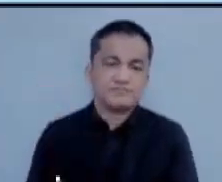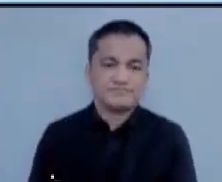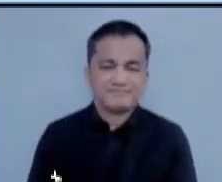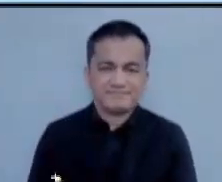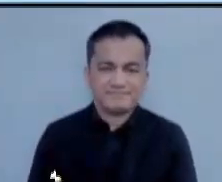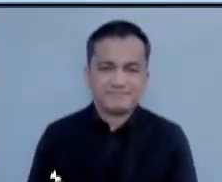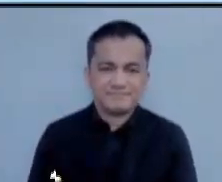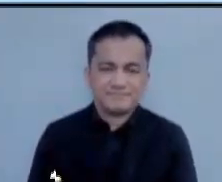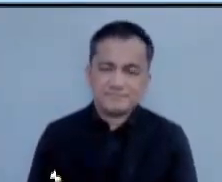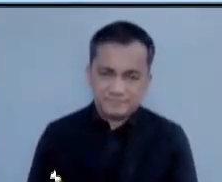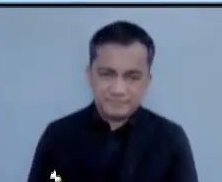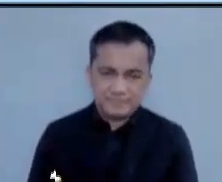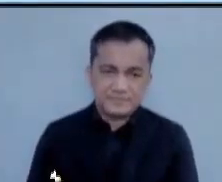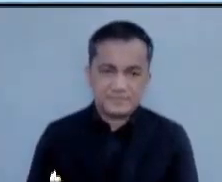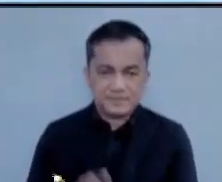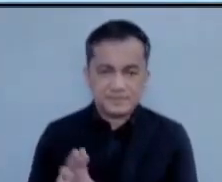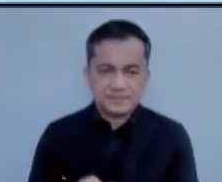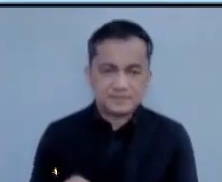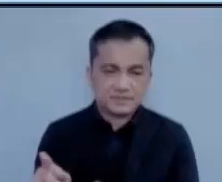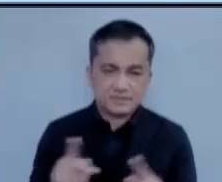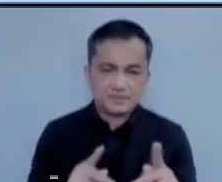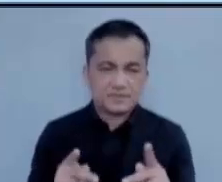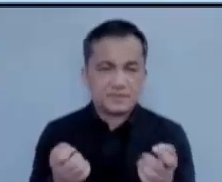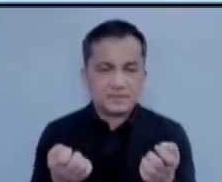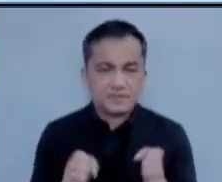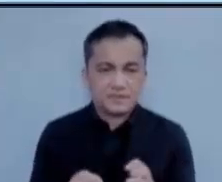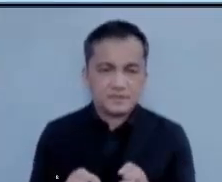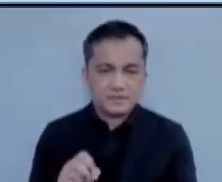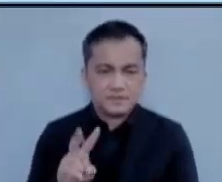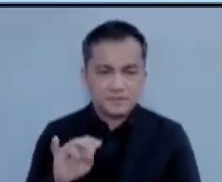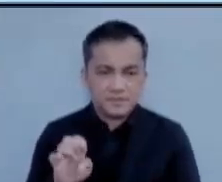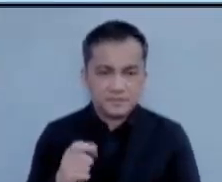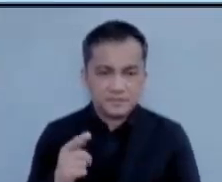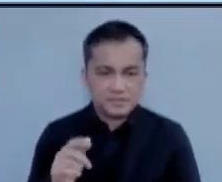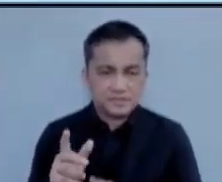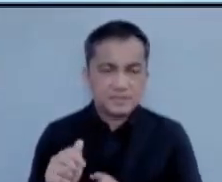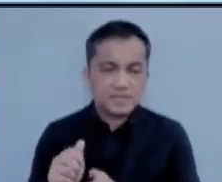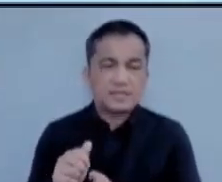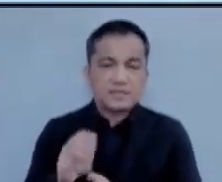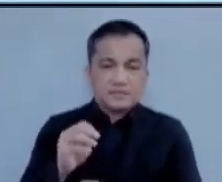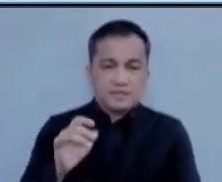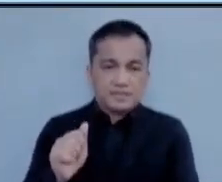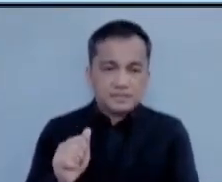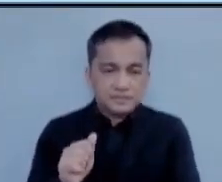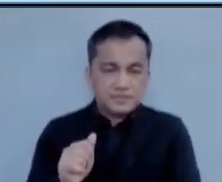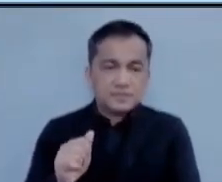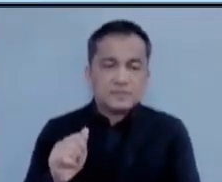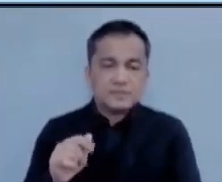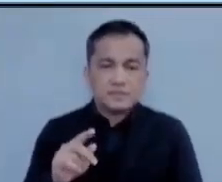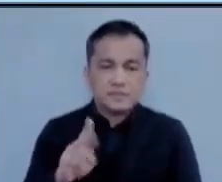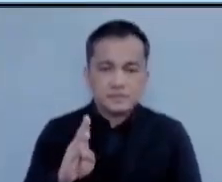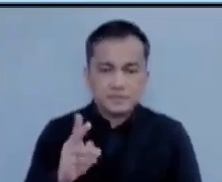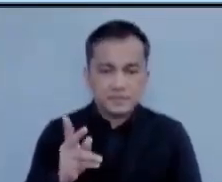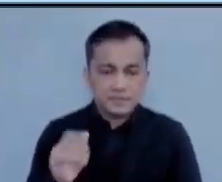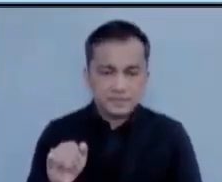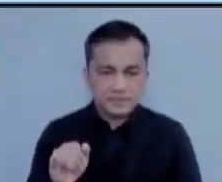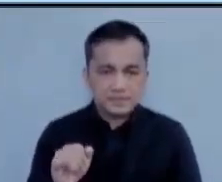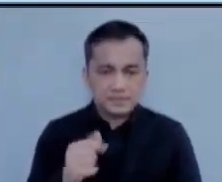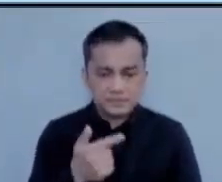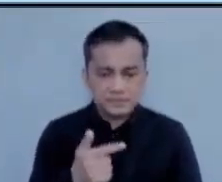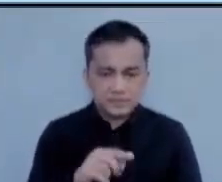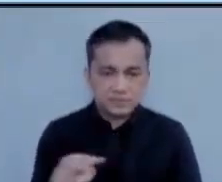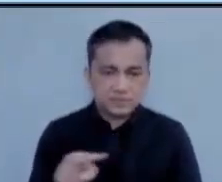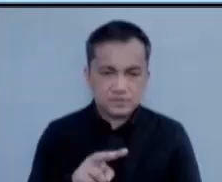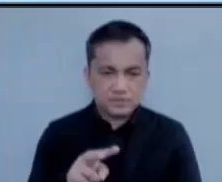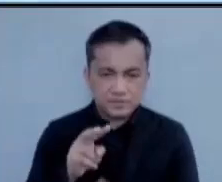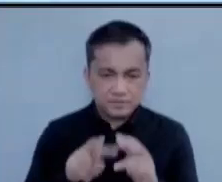Kabilang sa magpa-perform sa nasabing event ay sina Vice Ganda, Marina Summers, ang P-pop groups na BINI, G22, Vision at